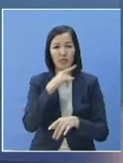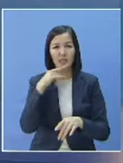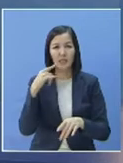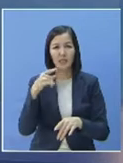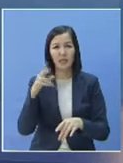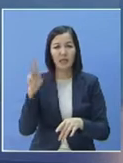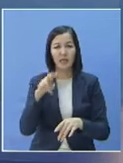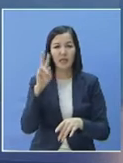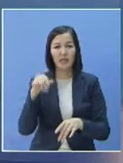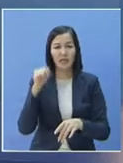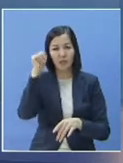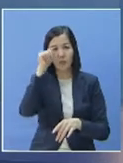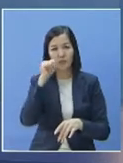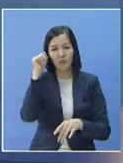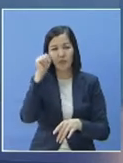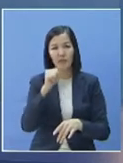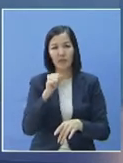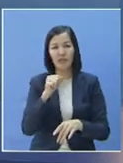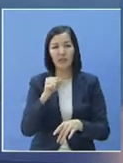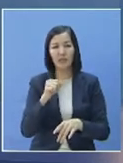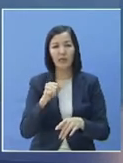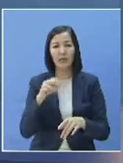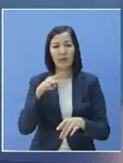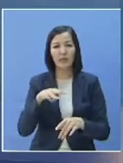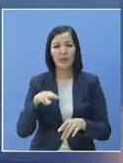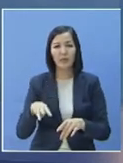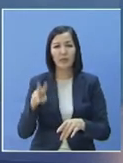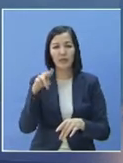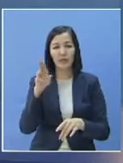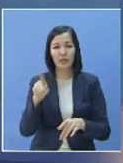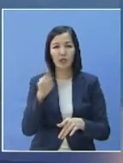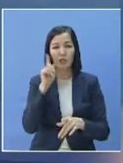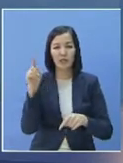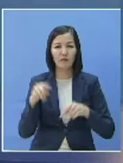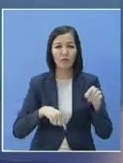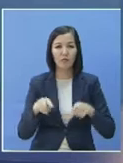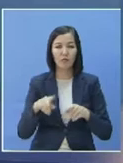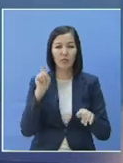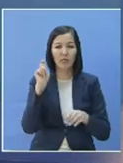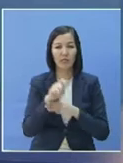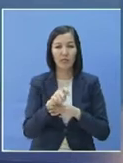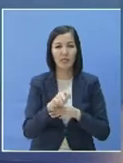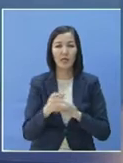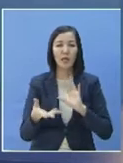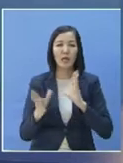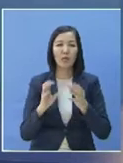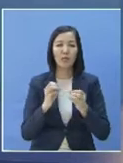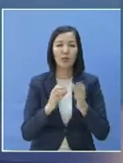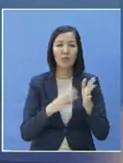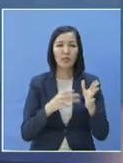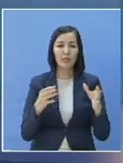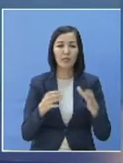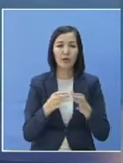Қырғызстан, Өзбекстан, Тәжікстан сияқты ТМД елдерімен еліміздің әр өңірінен жас футболшылар келді. Жалпы 18 команда